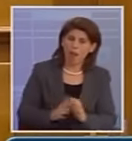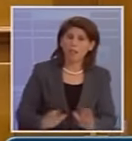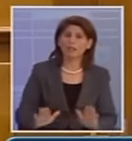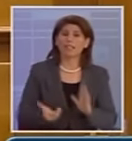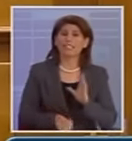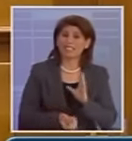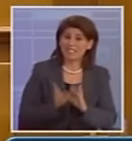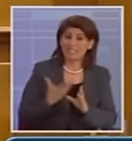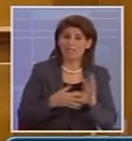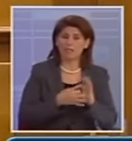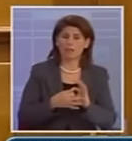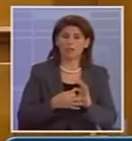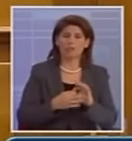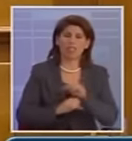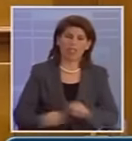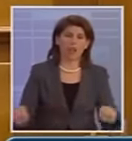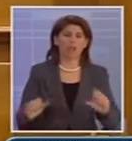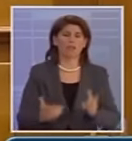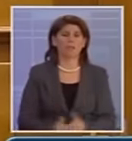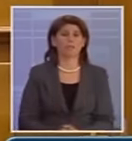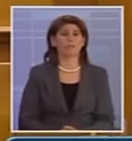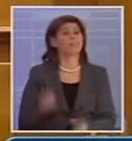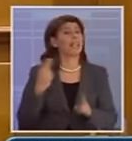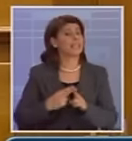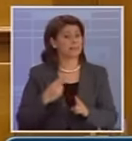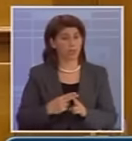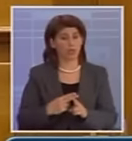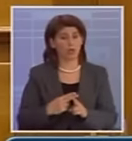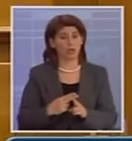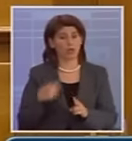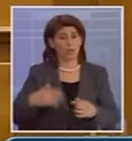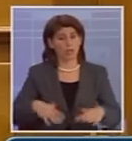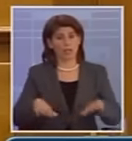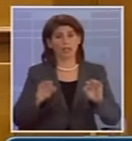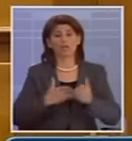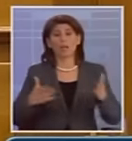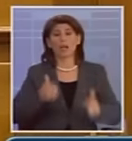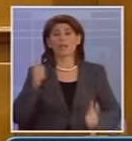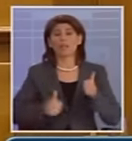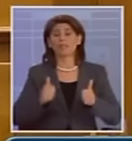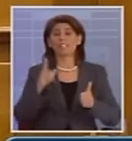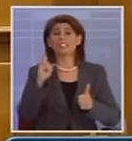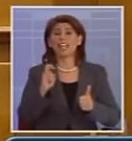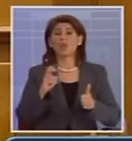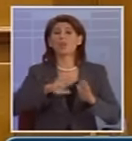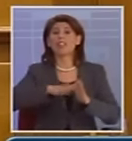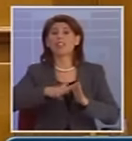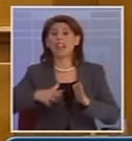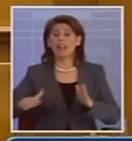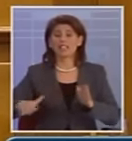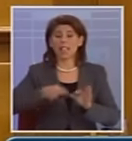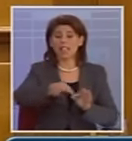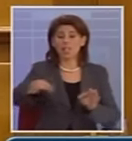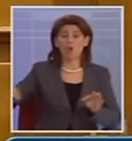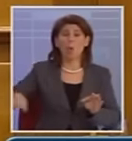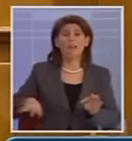νέες θα χαλάσετε. Και κάτι σημαντικό. Ξεκινήσαμε το μεγάλο διαγωνισμό για τα 20 θαλάσσια οικόπεδα